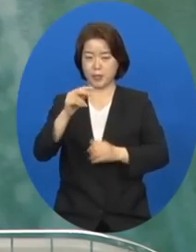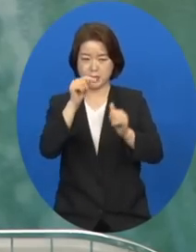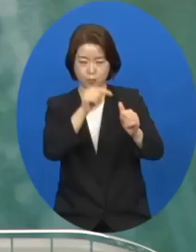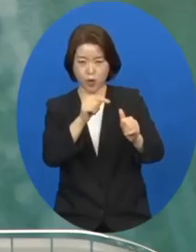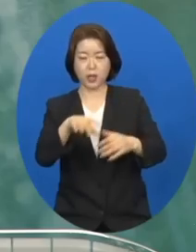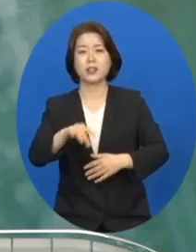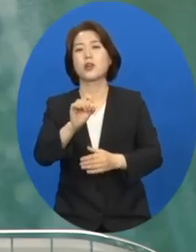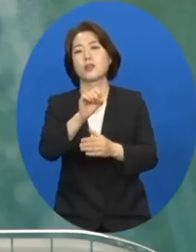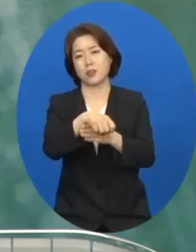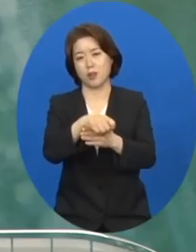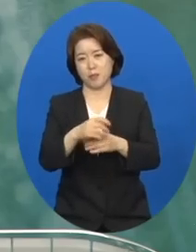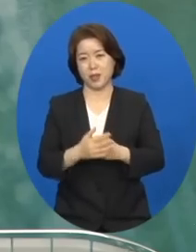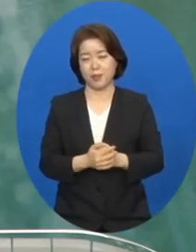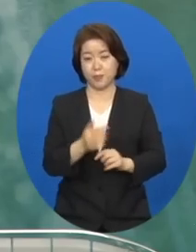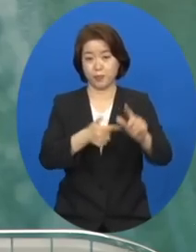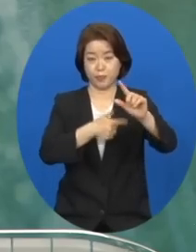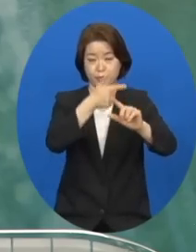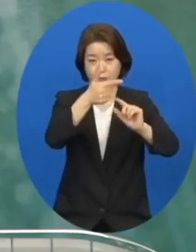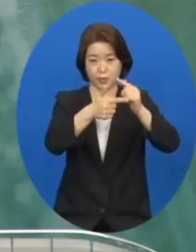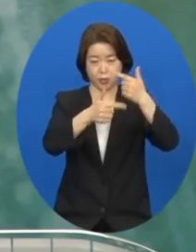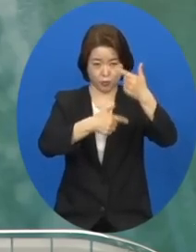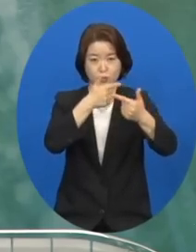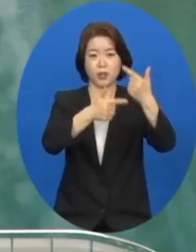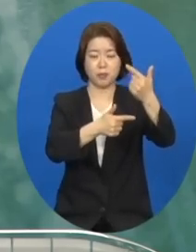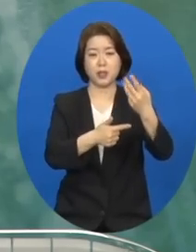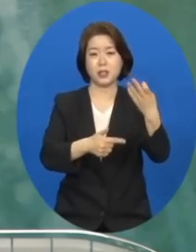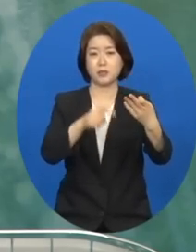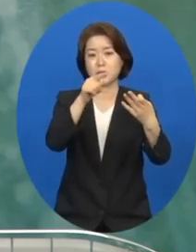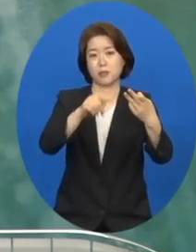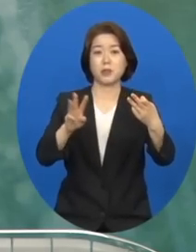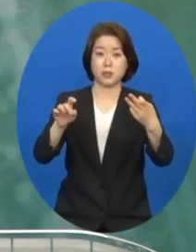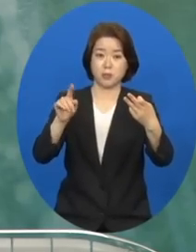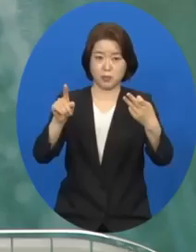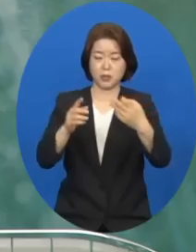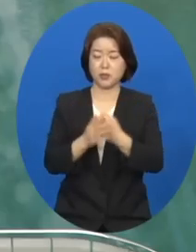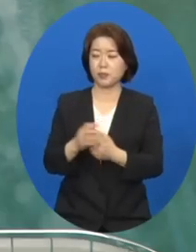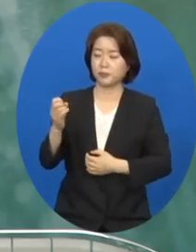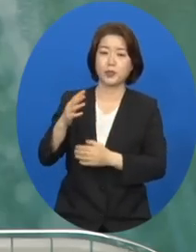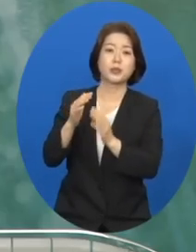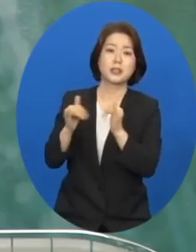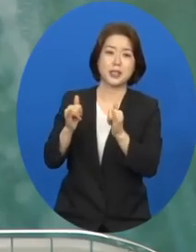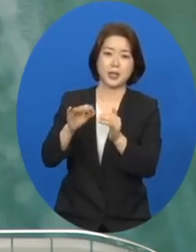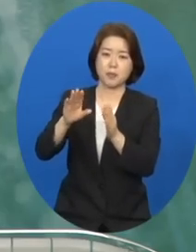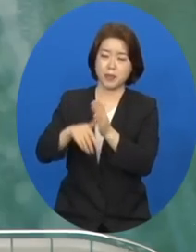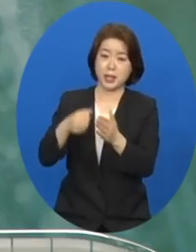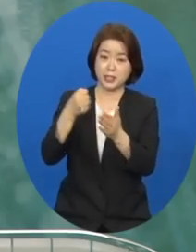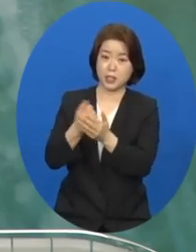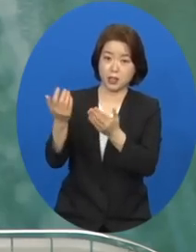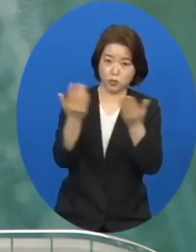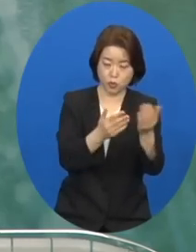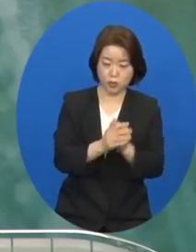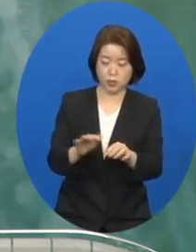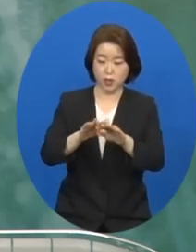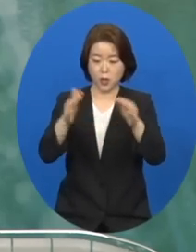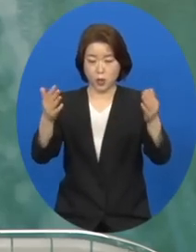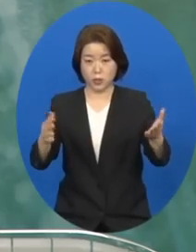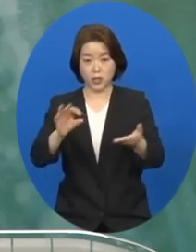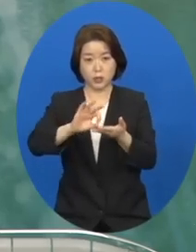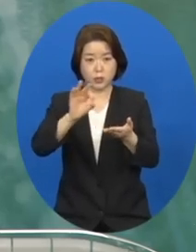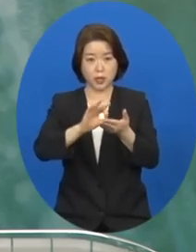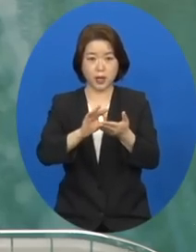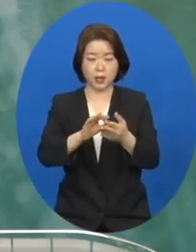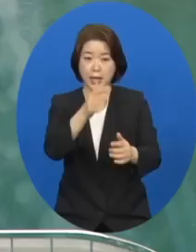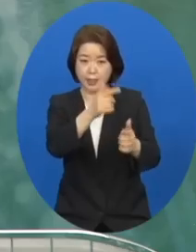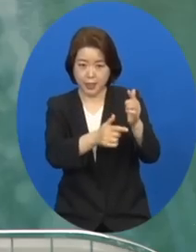위에 미아 3 아 13장 31절 입니다 또 사람들에게 때를 정하여 주어서 재단해서 쓸 장작과 처음